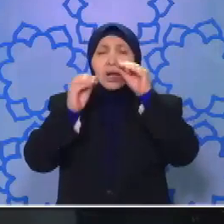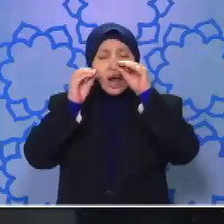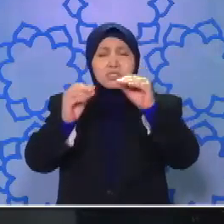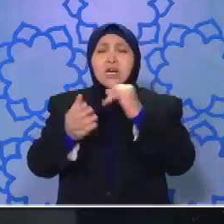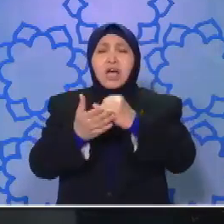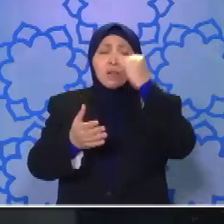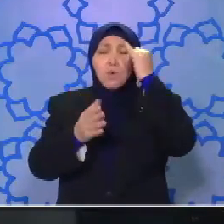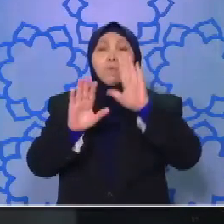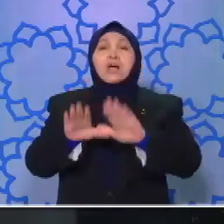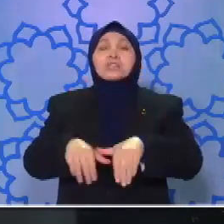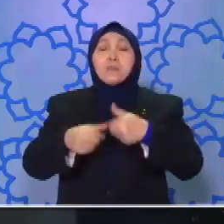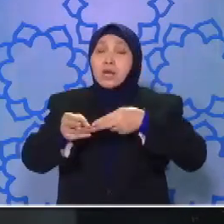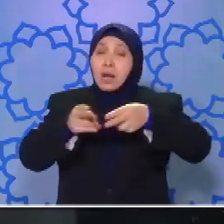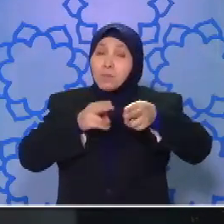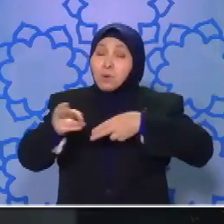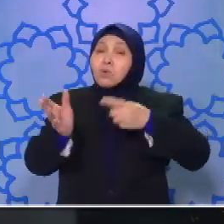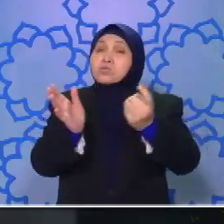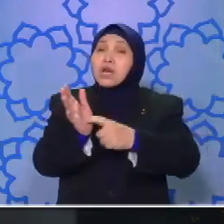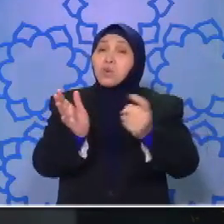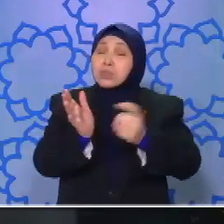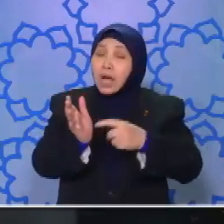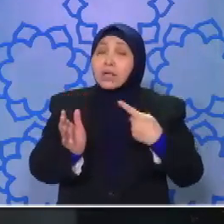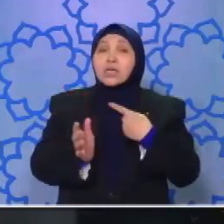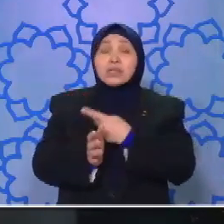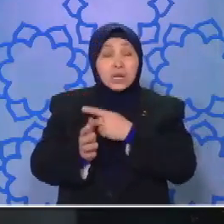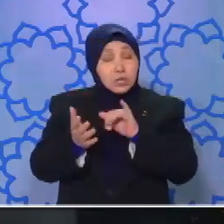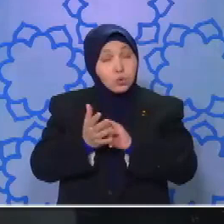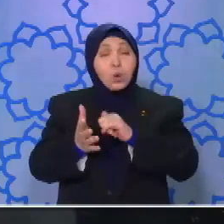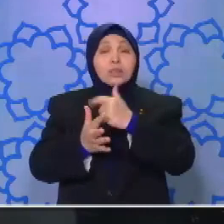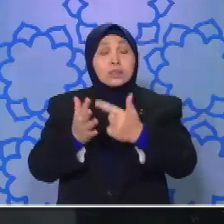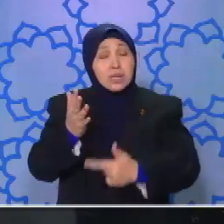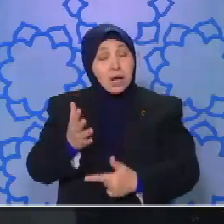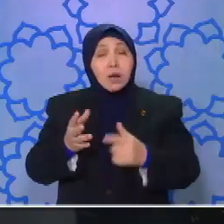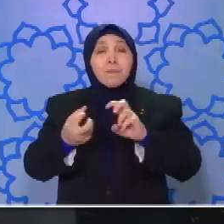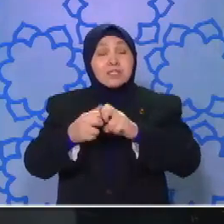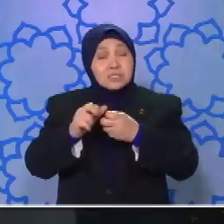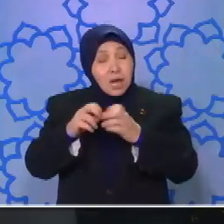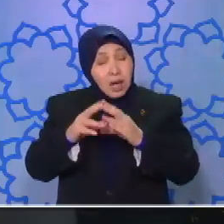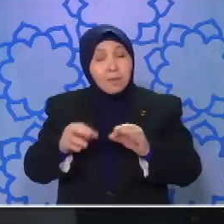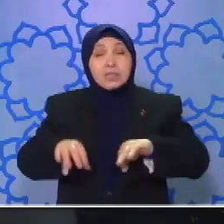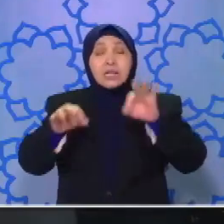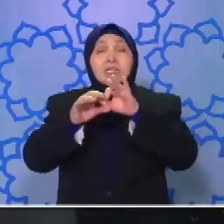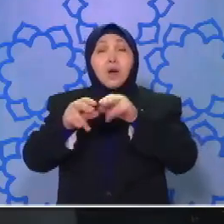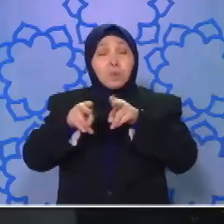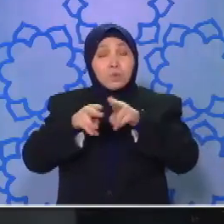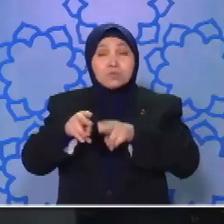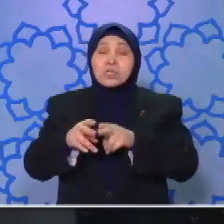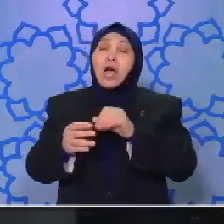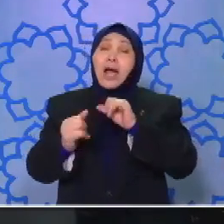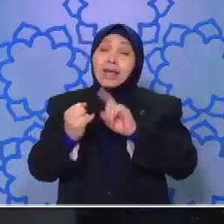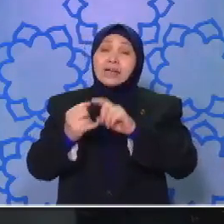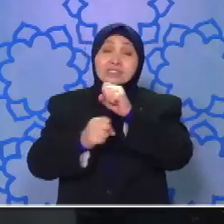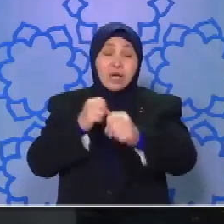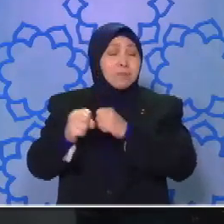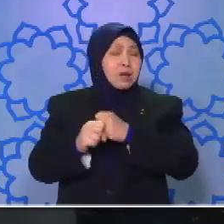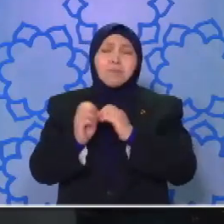ilmu macam mana nak menguruskan hutang kita, dan itu adalah antara solusi penting akhir zaman ini Ustaz, ya. Insya-Allah. Masya-Allah.